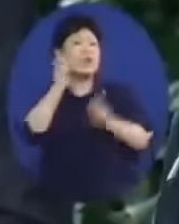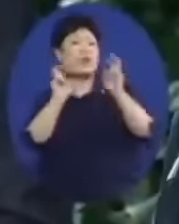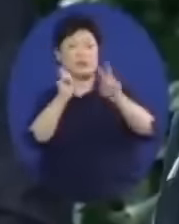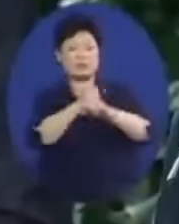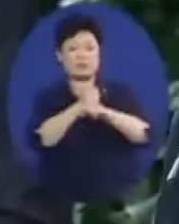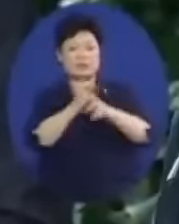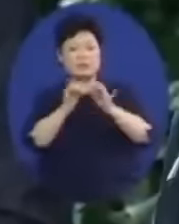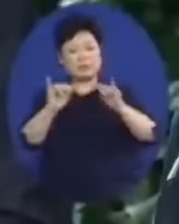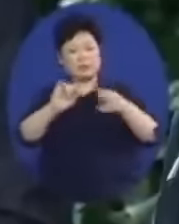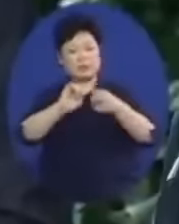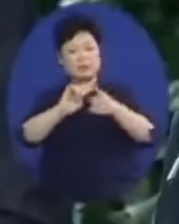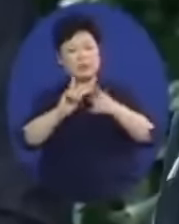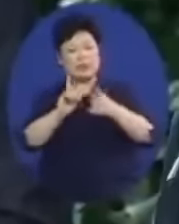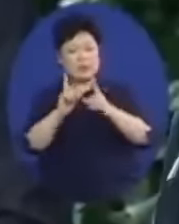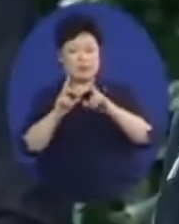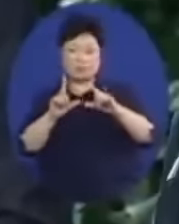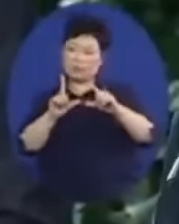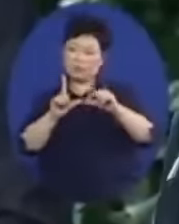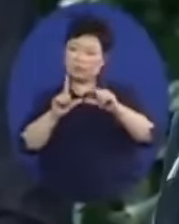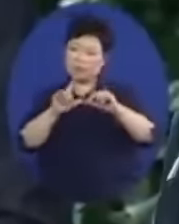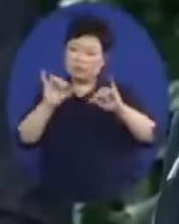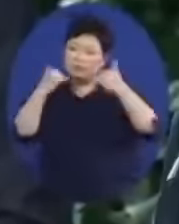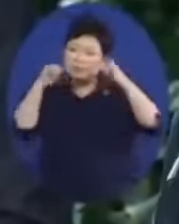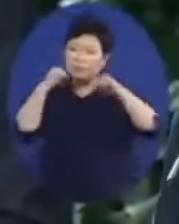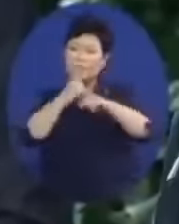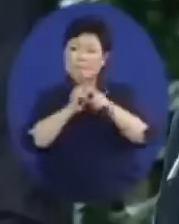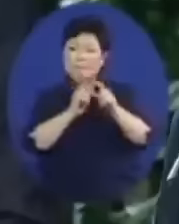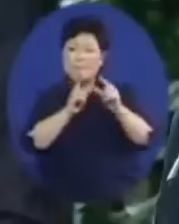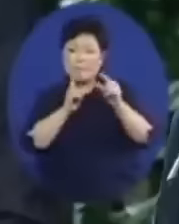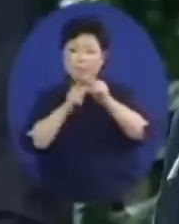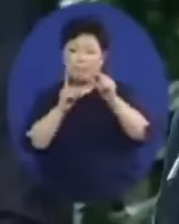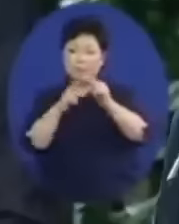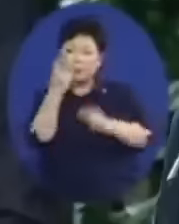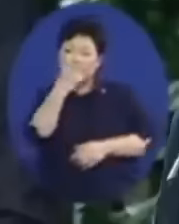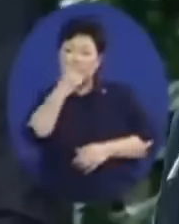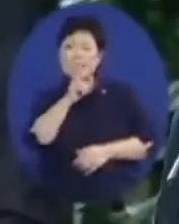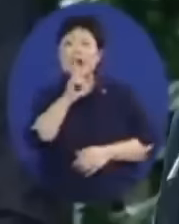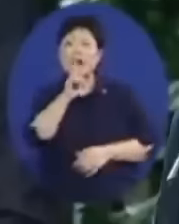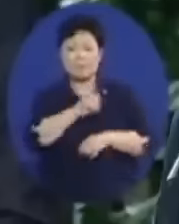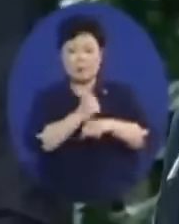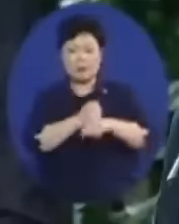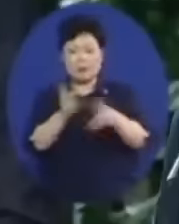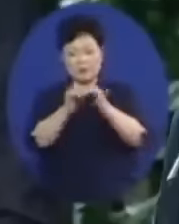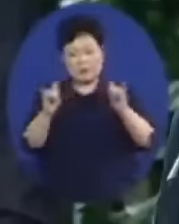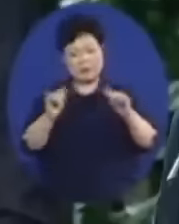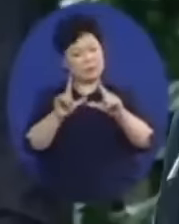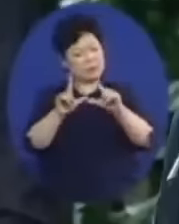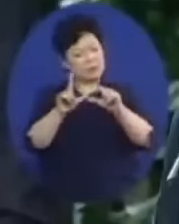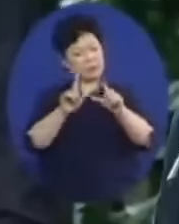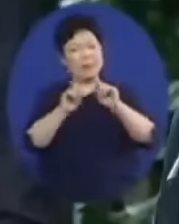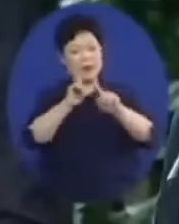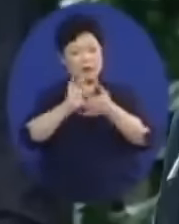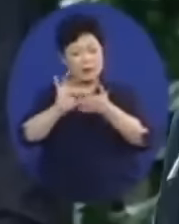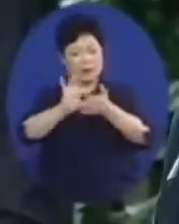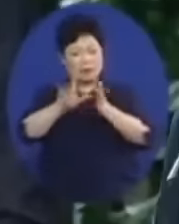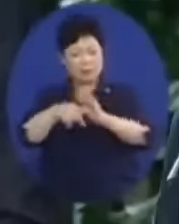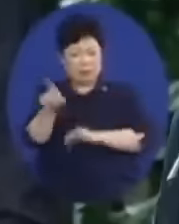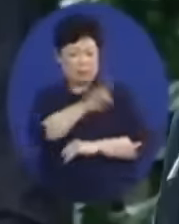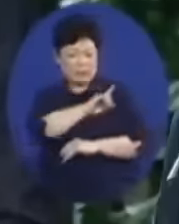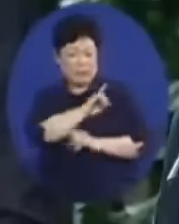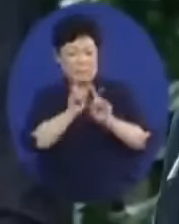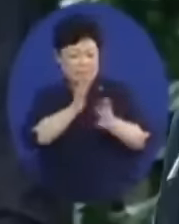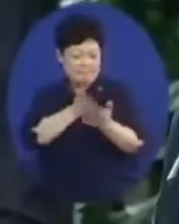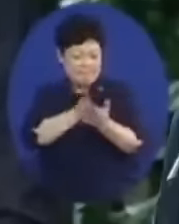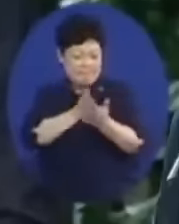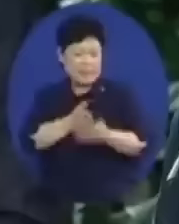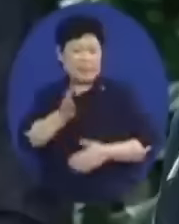사람들이 통화 중에 가장 많이 사용하는 단어가 무엇인지 조사한 적이 있었습니다. 그 결과 사람들이 말을 할 때 가장 많이 사용하는